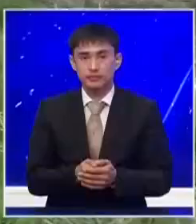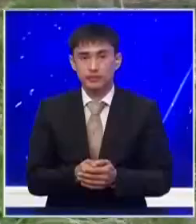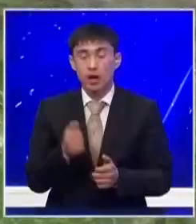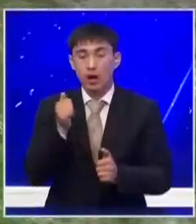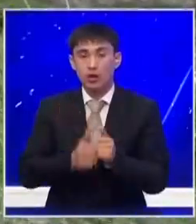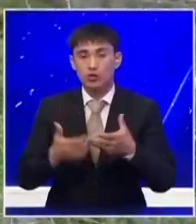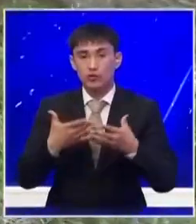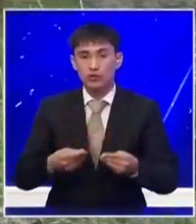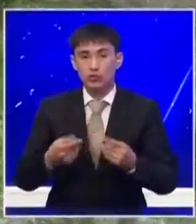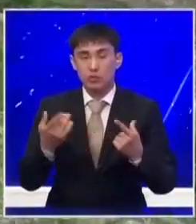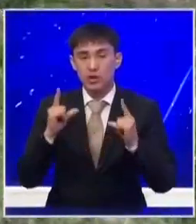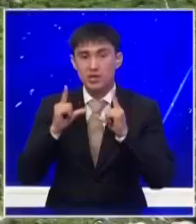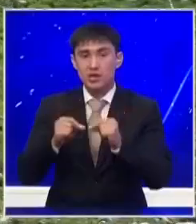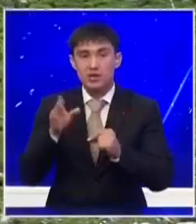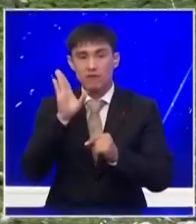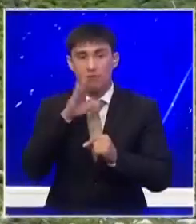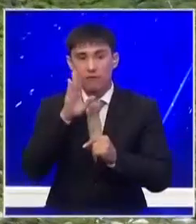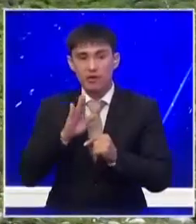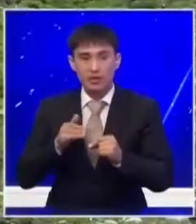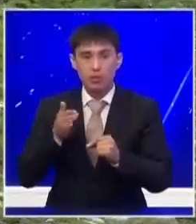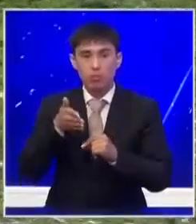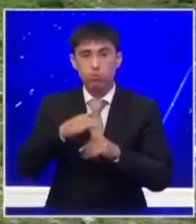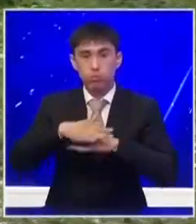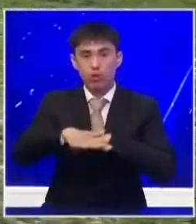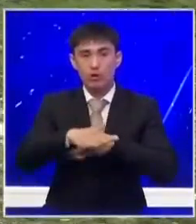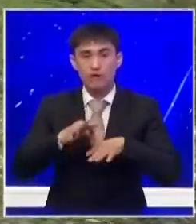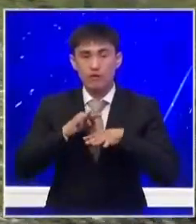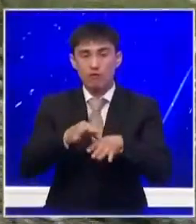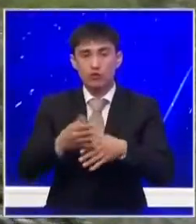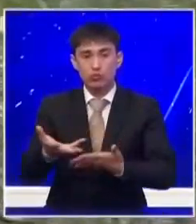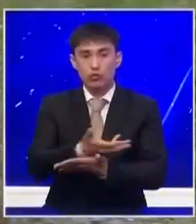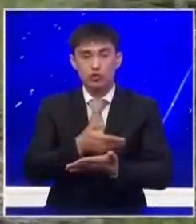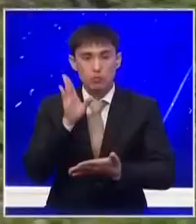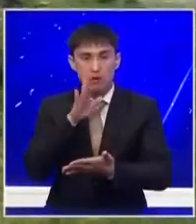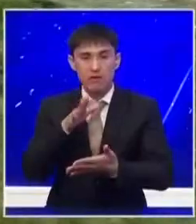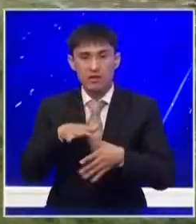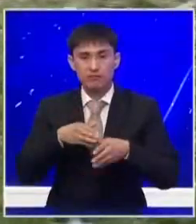Каждую весну мы ездим по воде на поле, каждую осень мы вывозим урожай по воде.